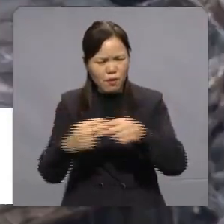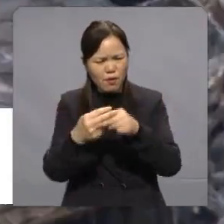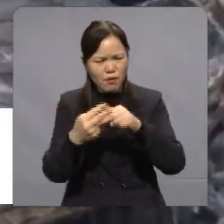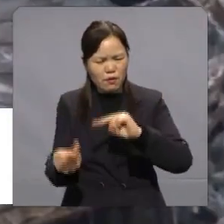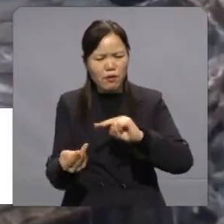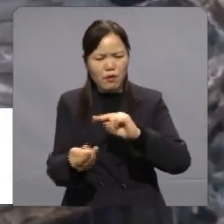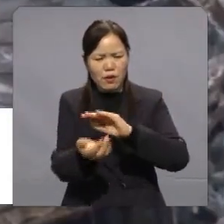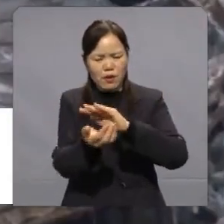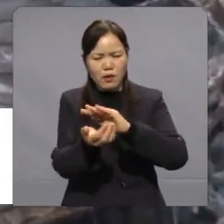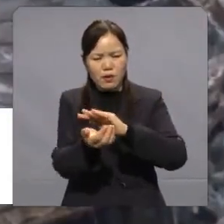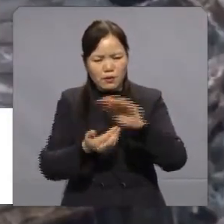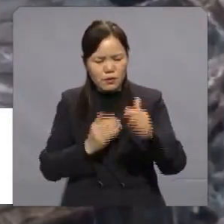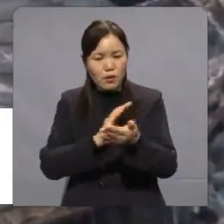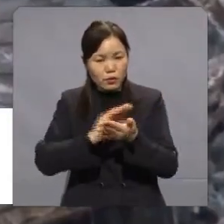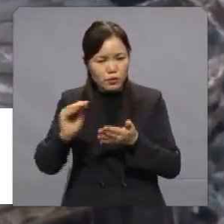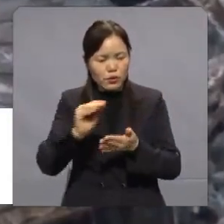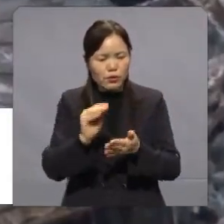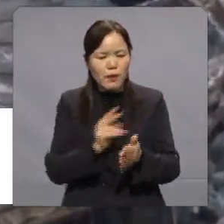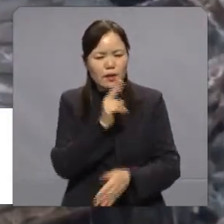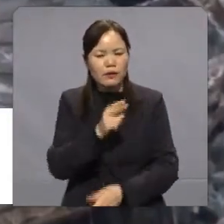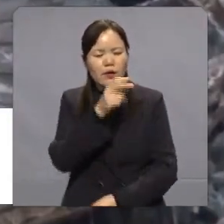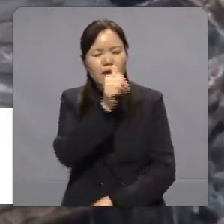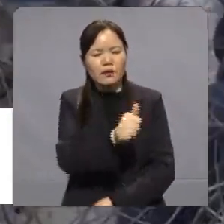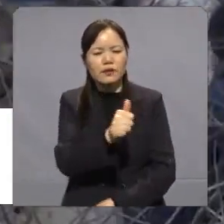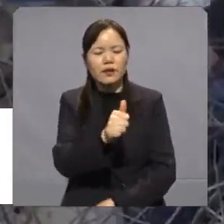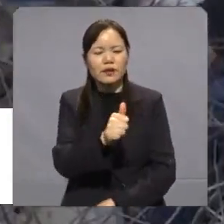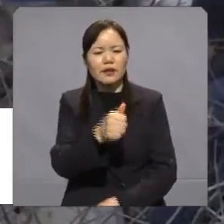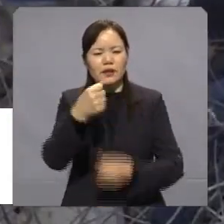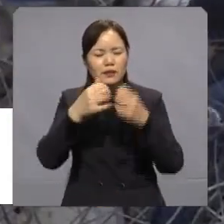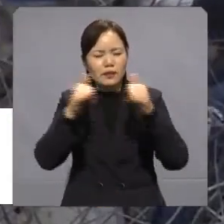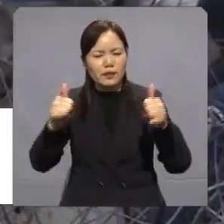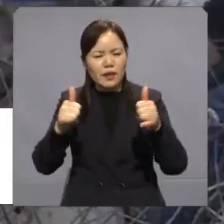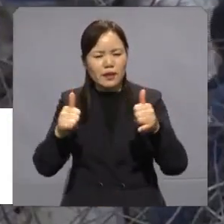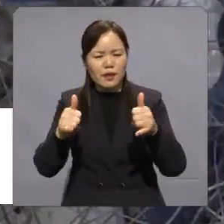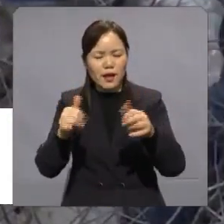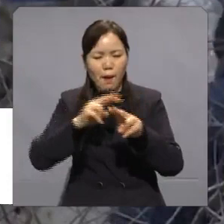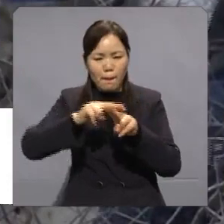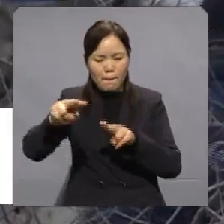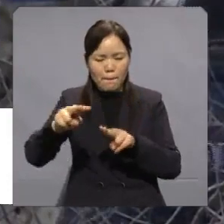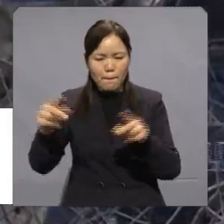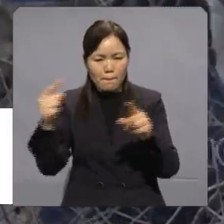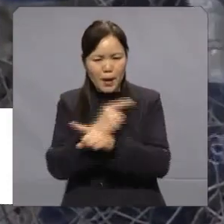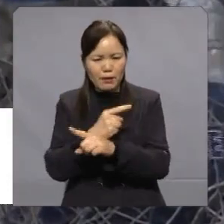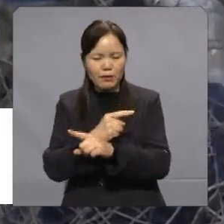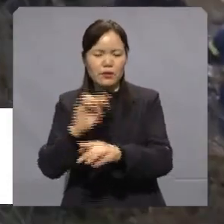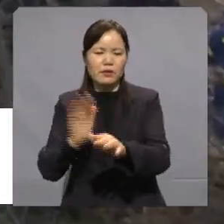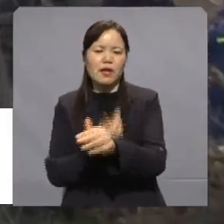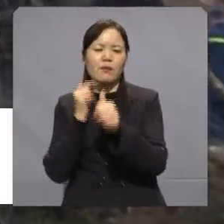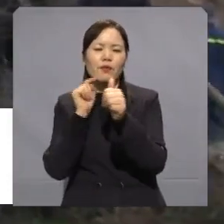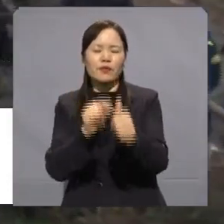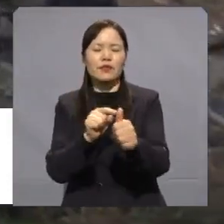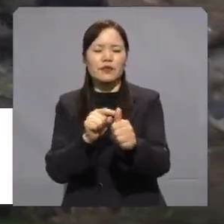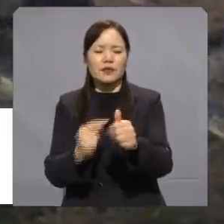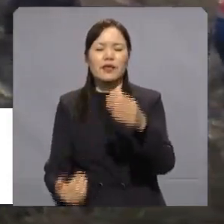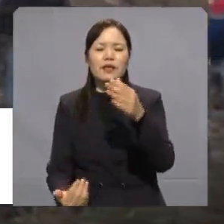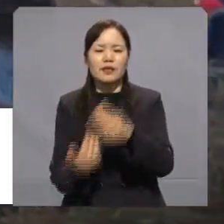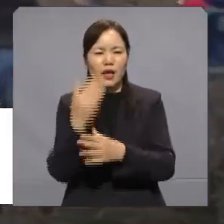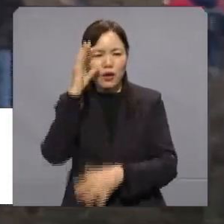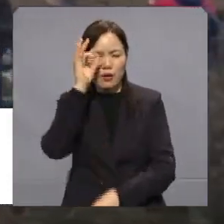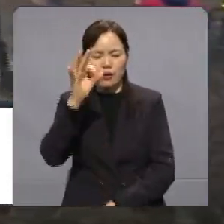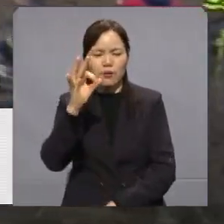떠난 라리사역 역장이 기관사에게 선로 변경을 잘못 지시해 사고가 난 것으로